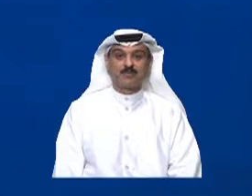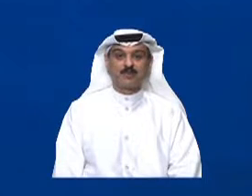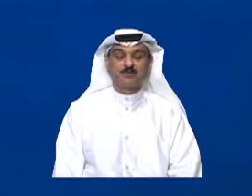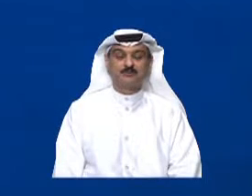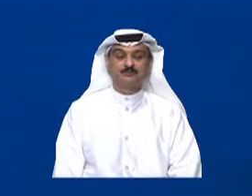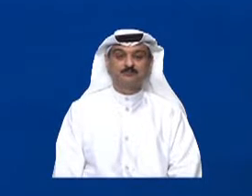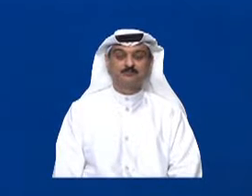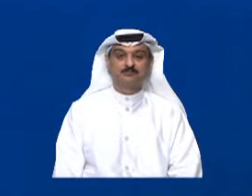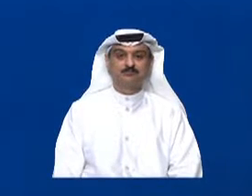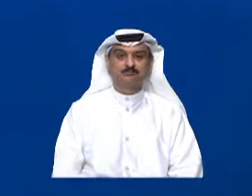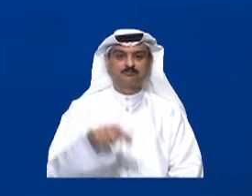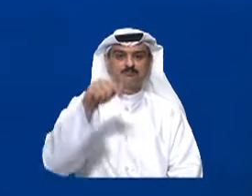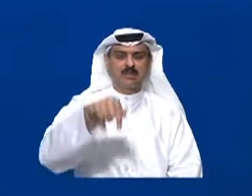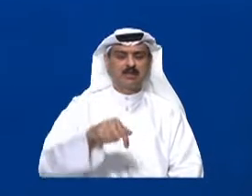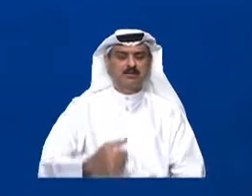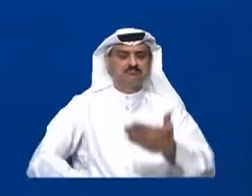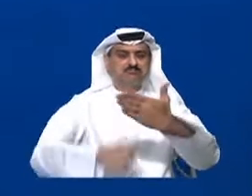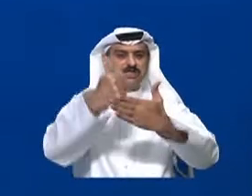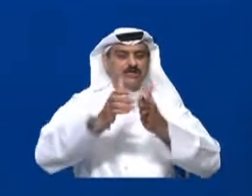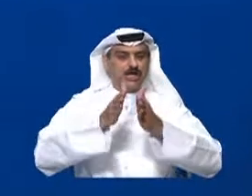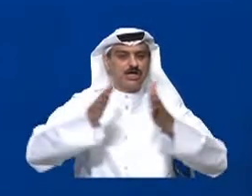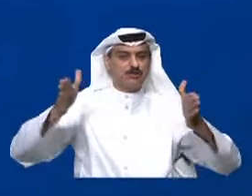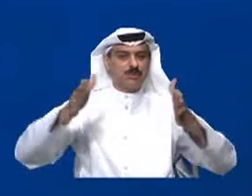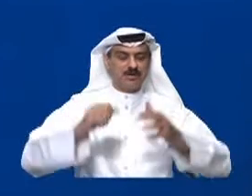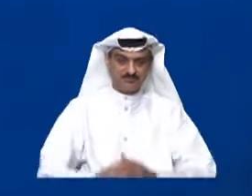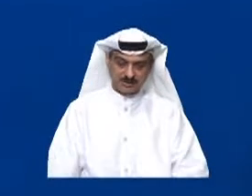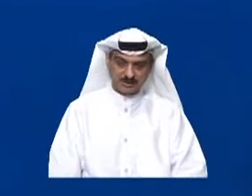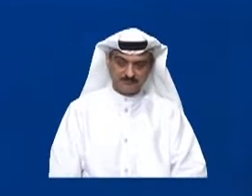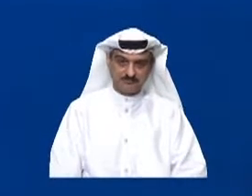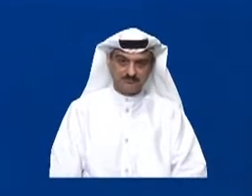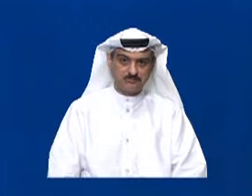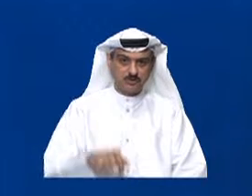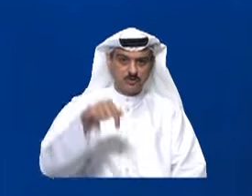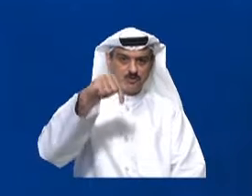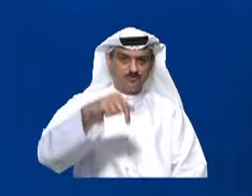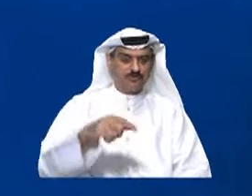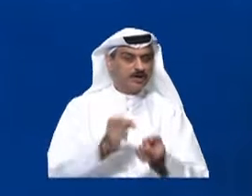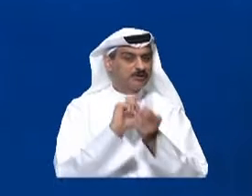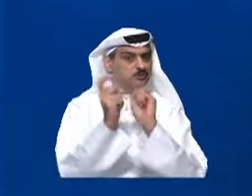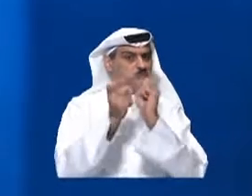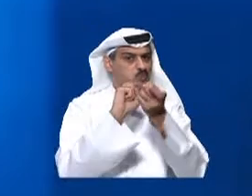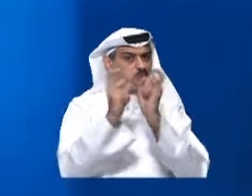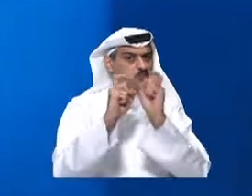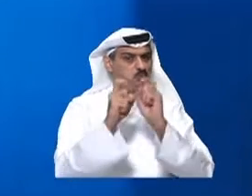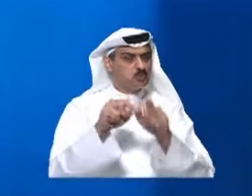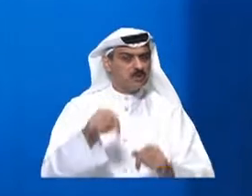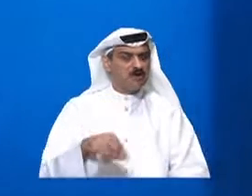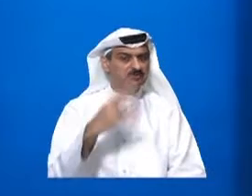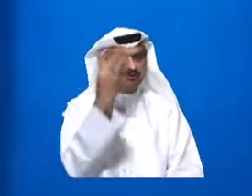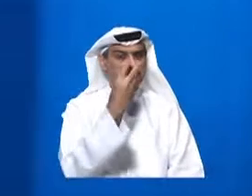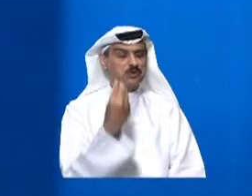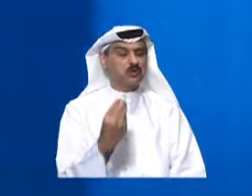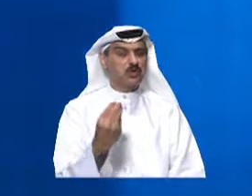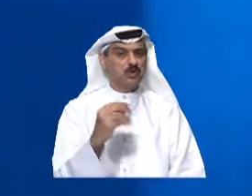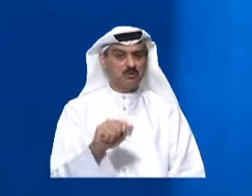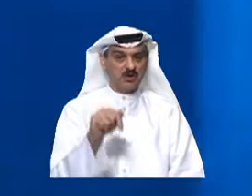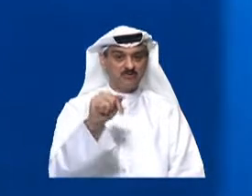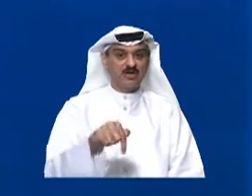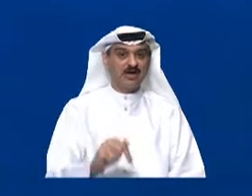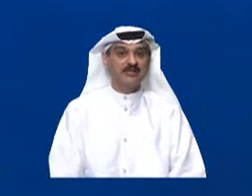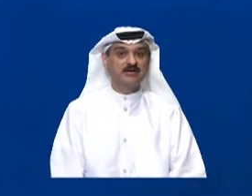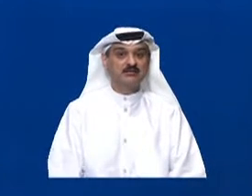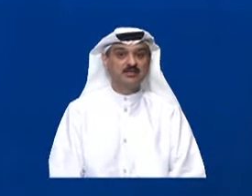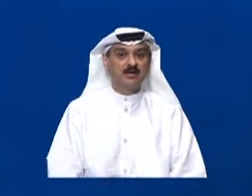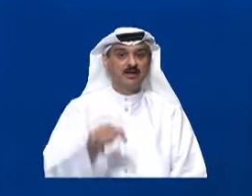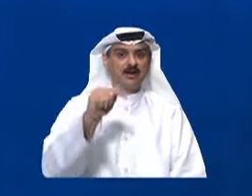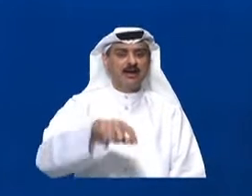بعد نجاحها الكبير وشغف جمهورها بمنافساتها الممتعة والشيقة، لاقت لعبة